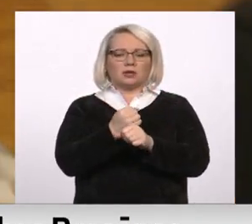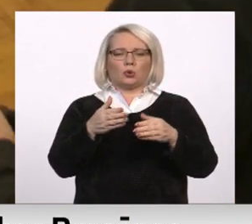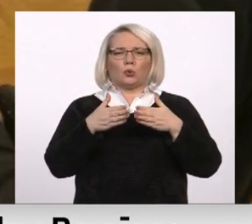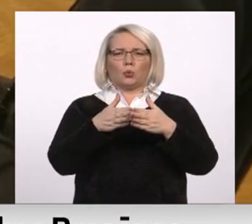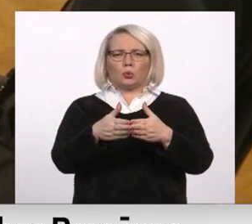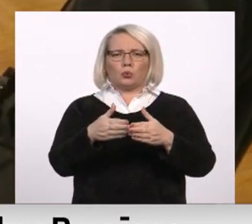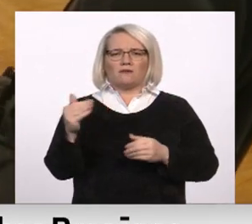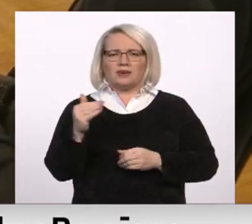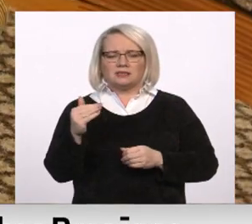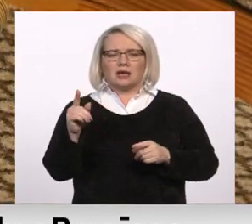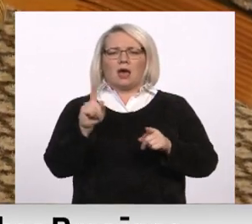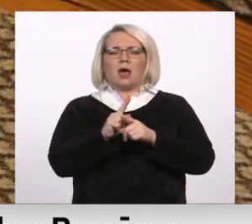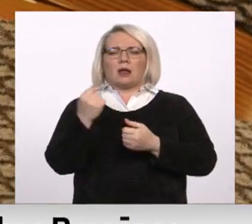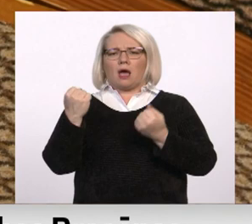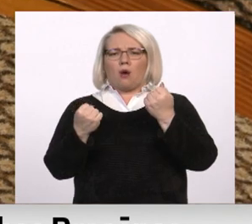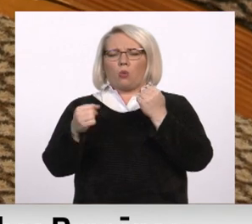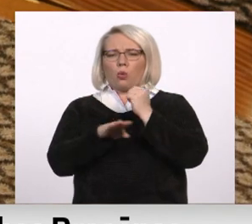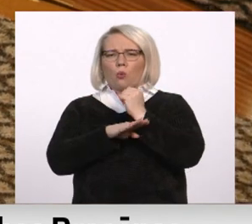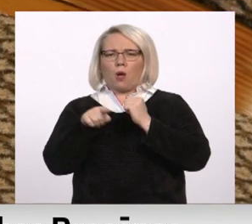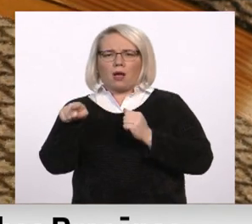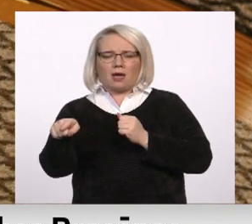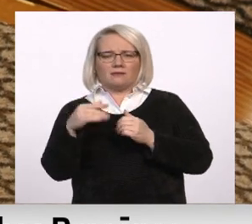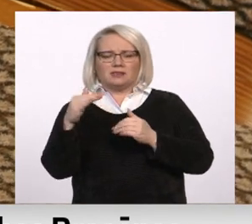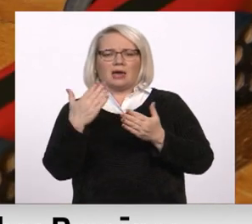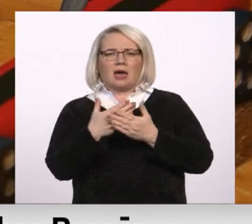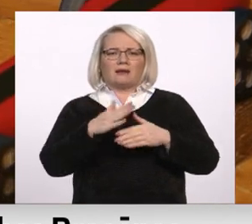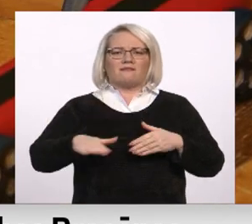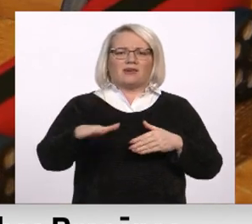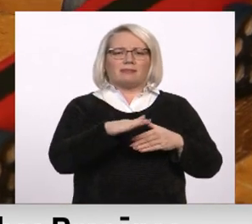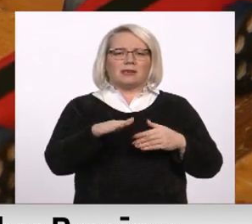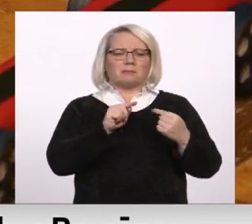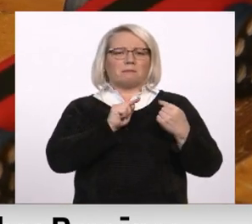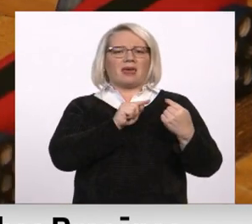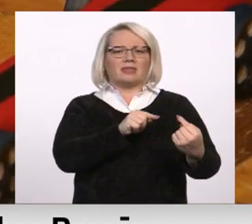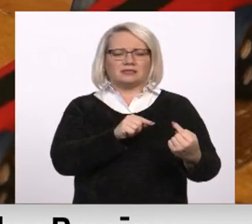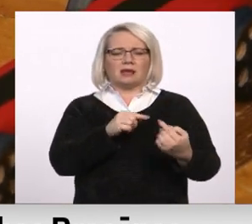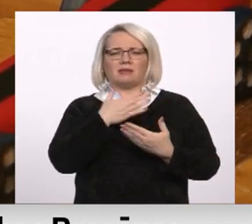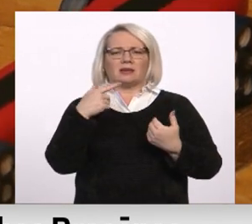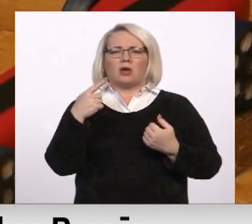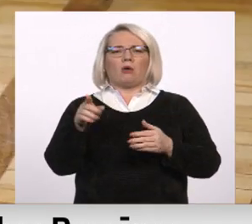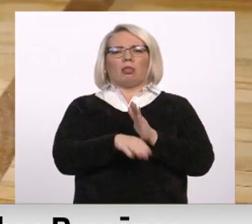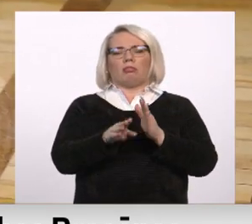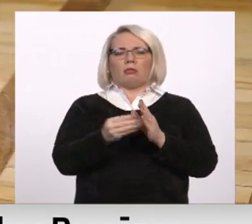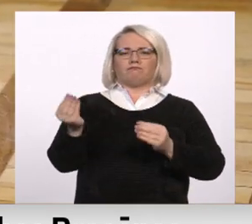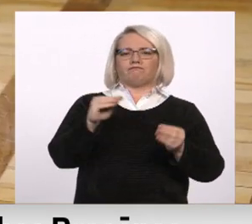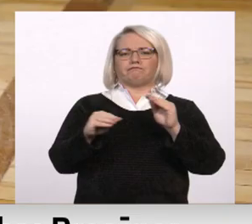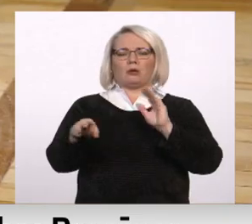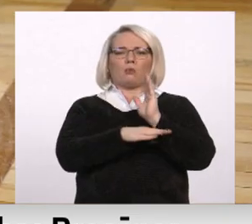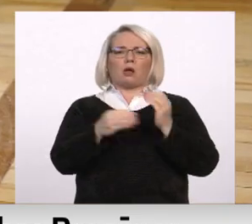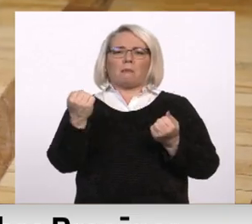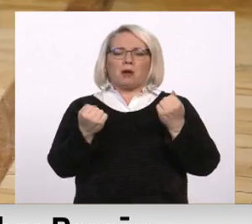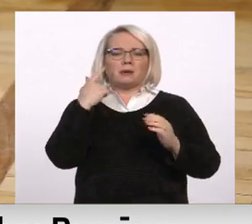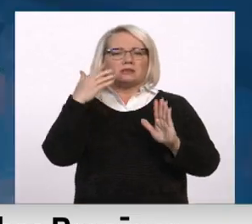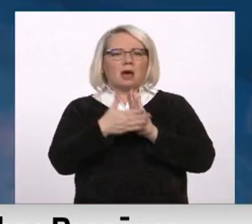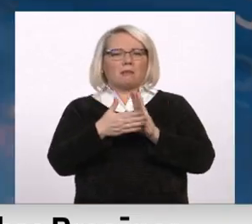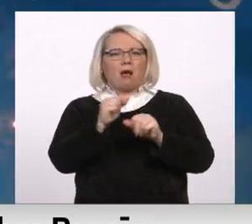gan arī koka auto ir fizika, gaisa pretstība un rits pretstība. Tas nav tikai uztaisīt koka automašīnīte, bet arī saprast, kāpēc viņi ir